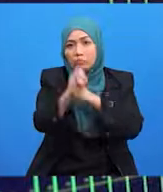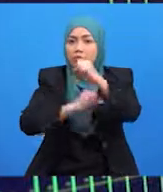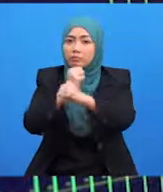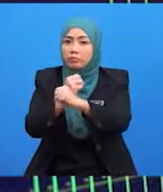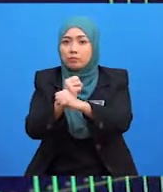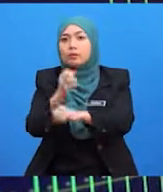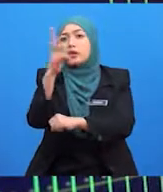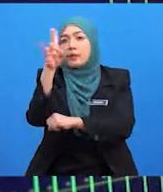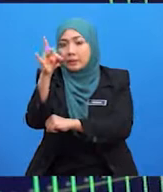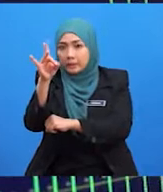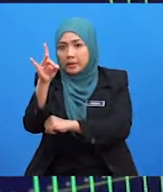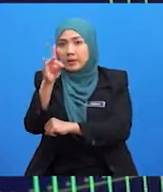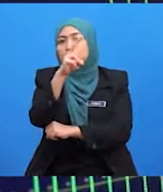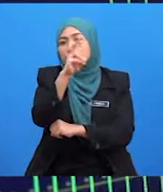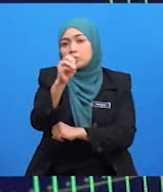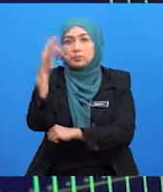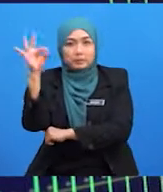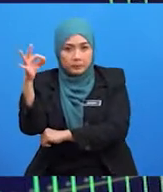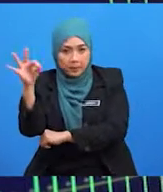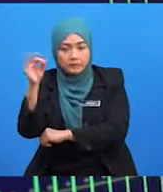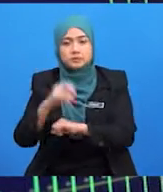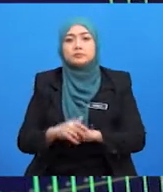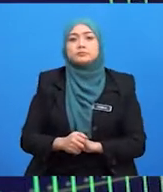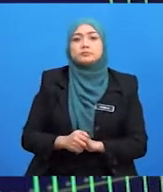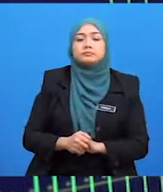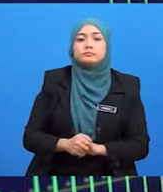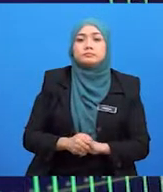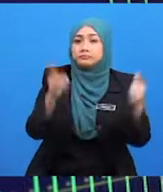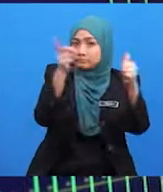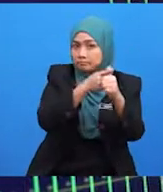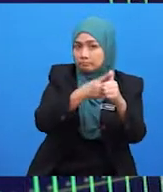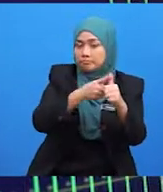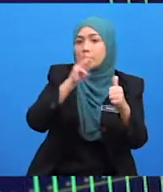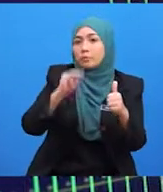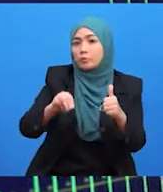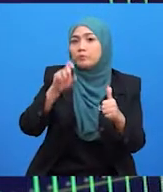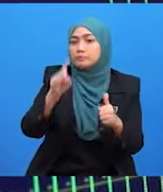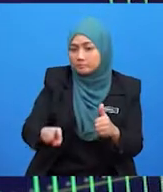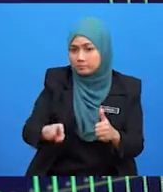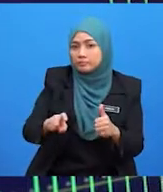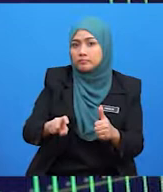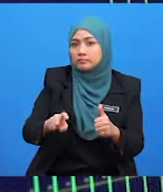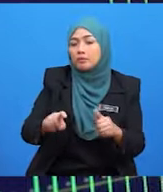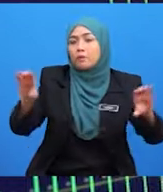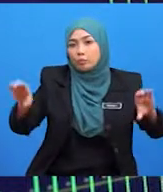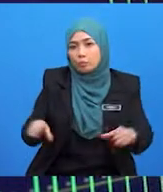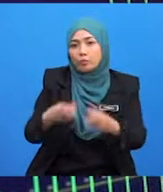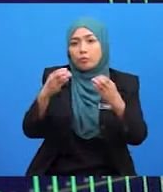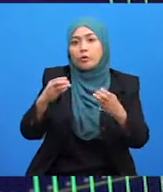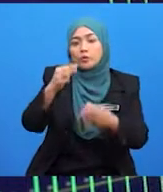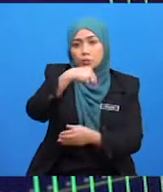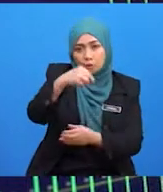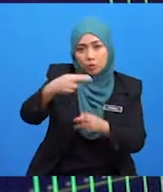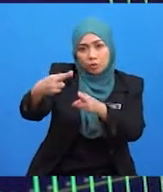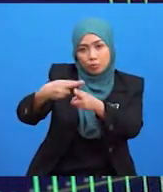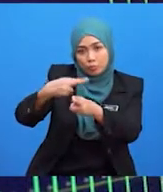2019. Baiklah, murid-murid, langkah pertama yang perlu murid-murid buat ialah dengan menulis rumus pengiraan